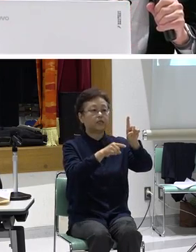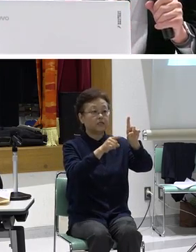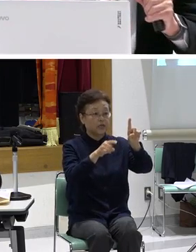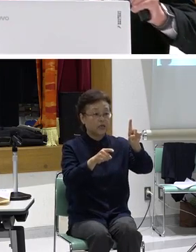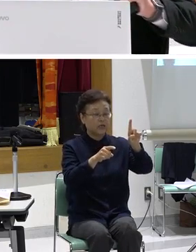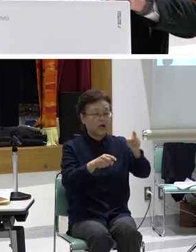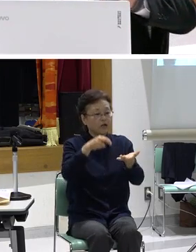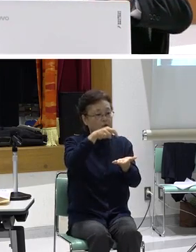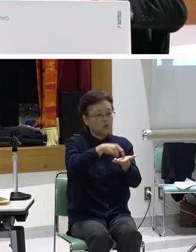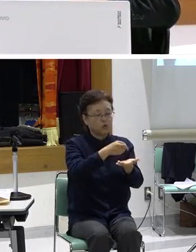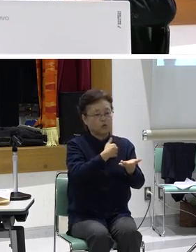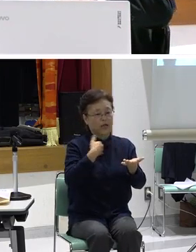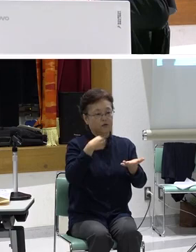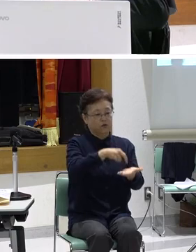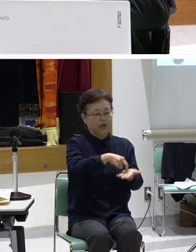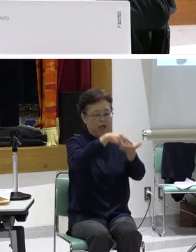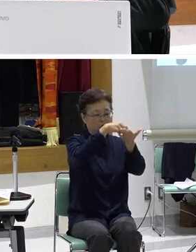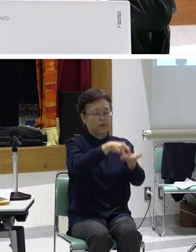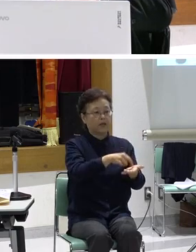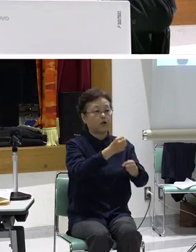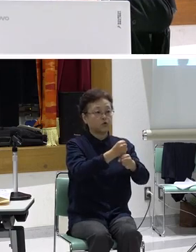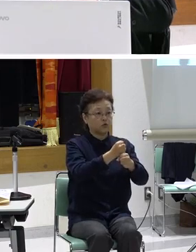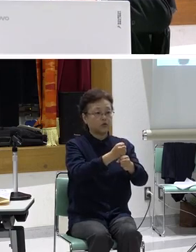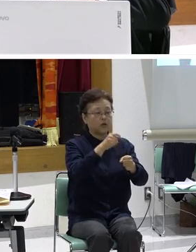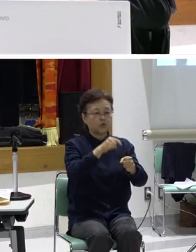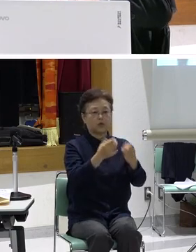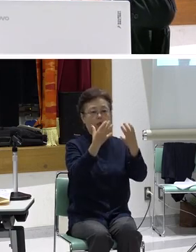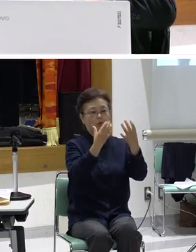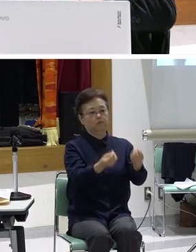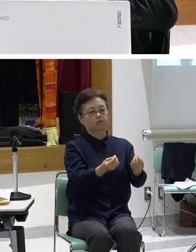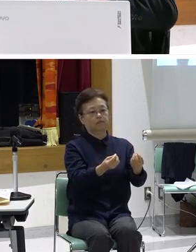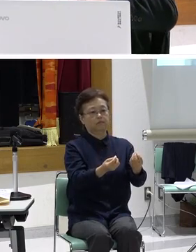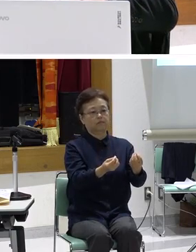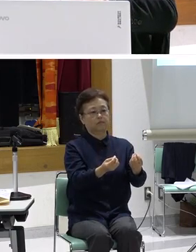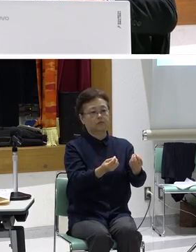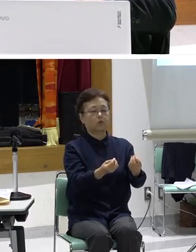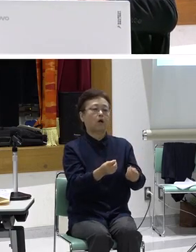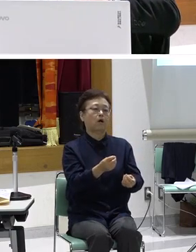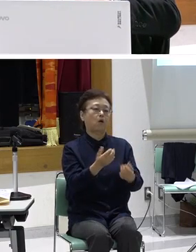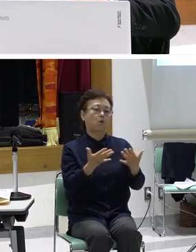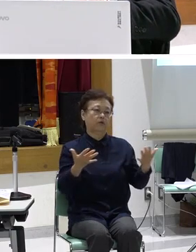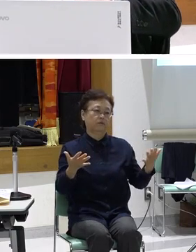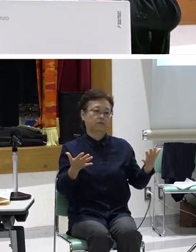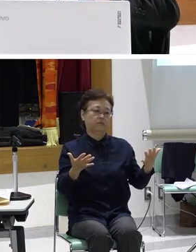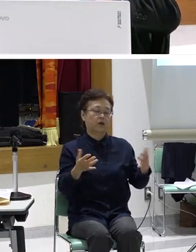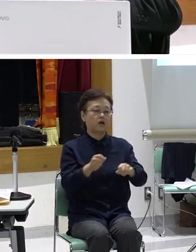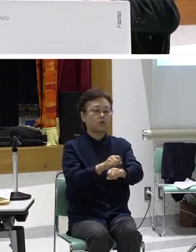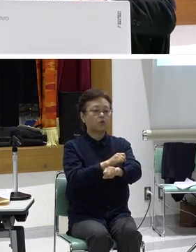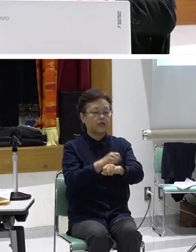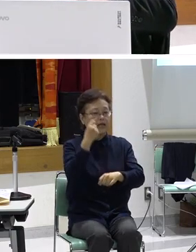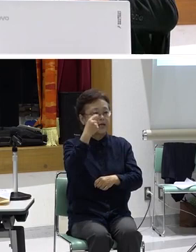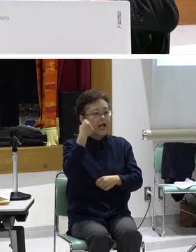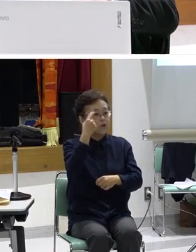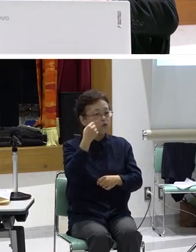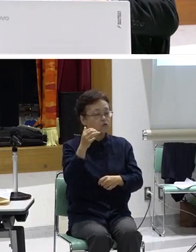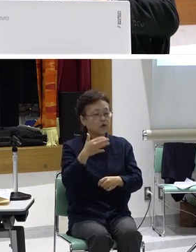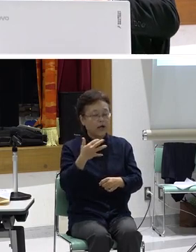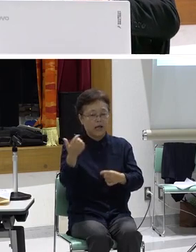ね。でもこの20何年間の中で特にインバウンドであれだけのお客さんが、